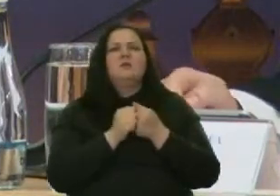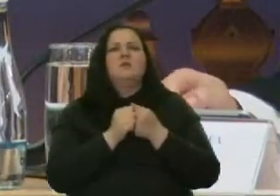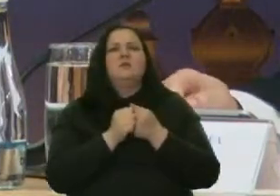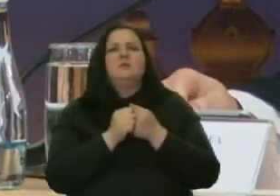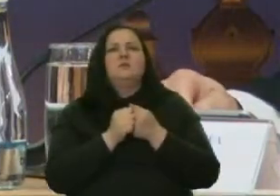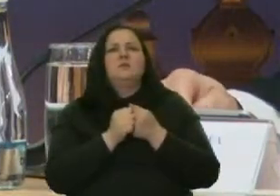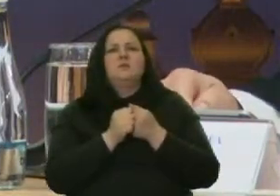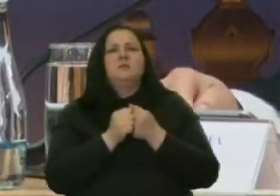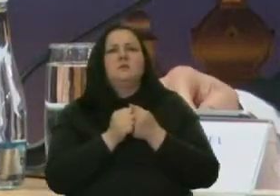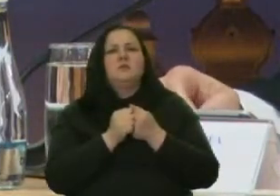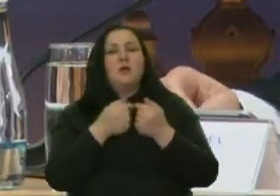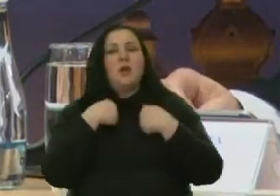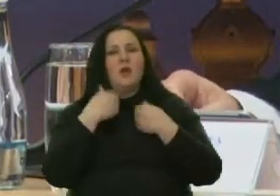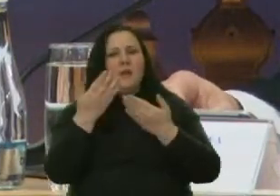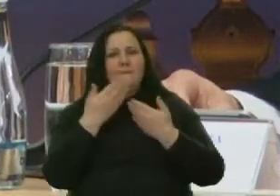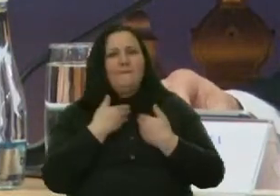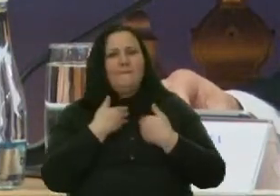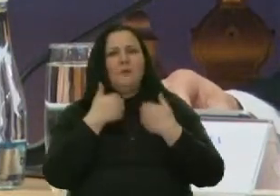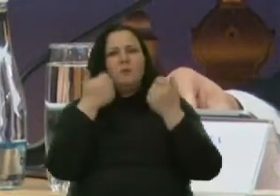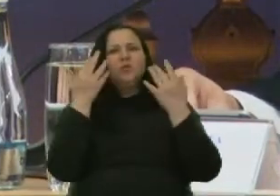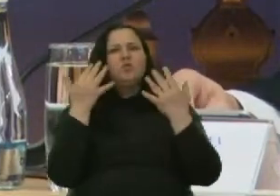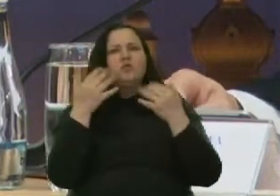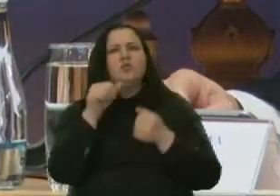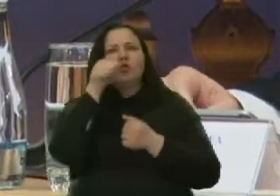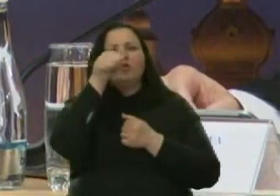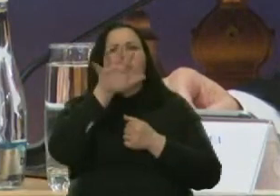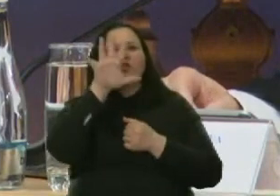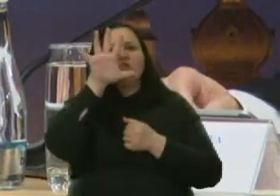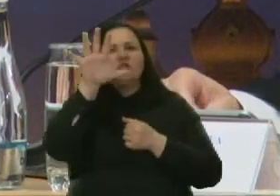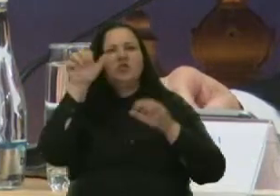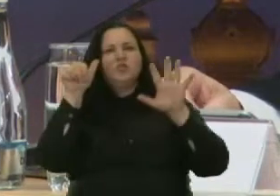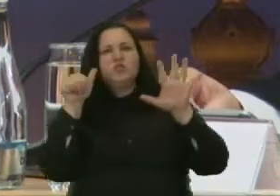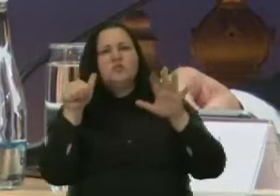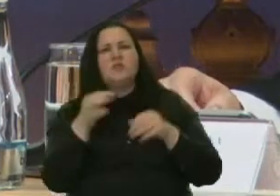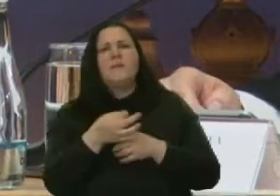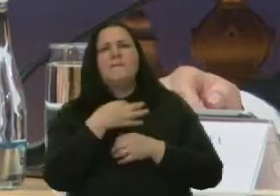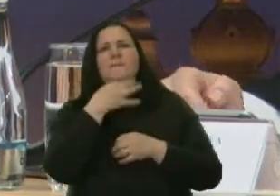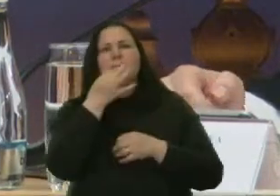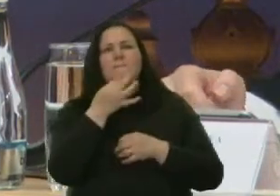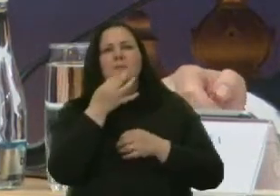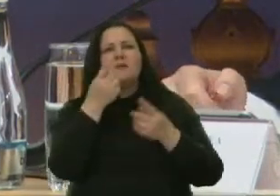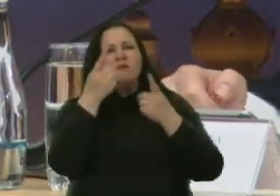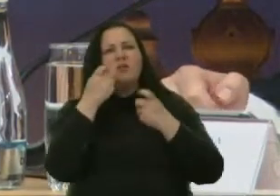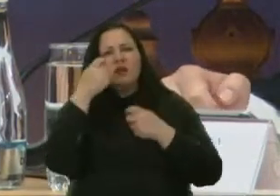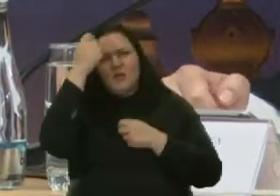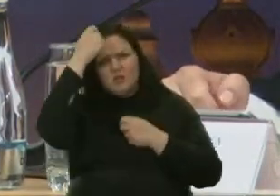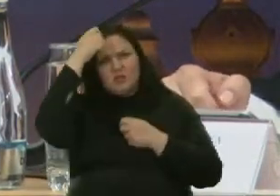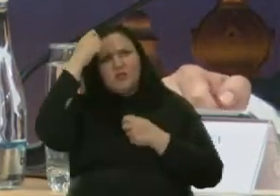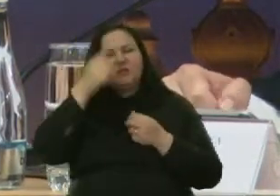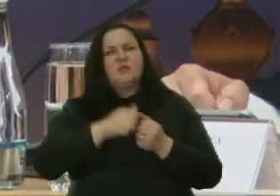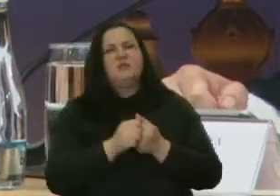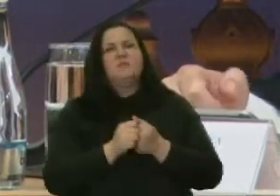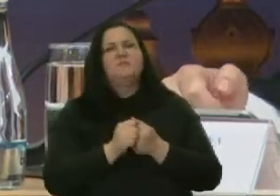acuma am primit un număr de 156 de propuneri venite de la